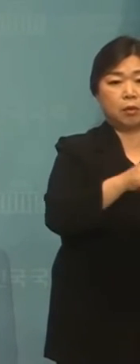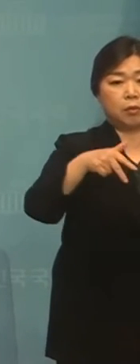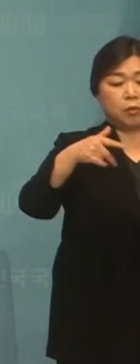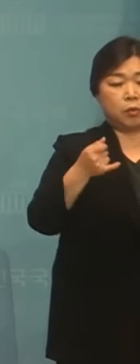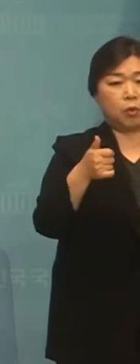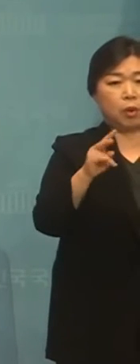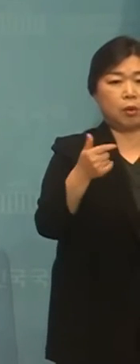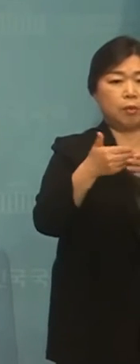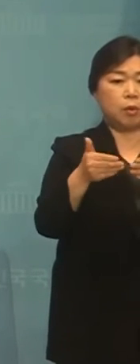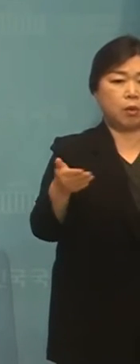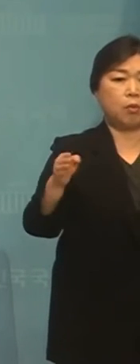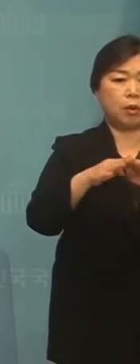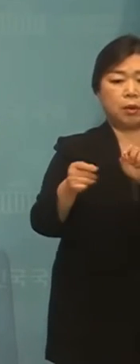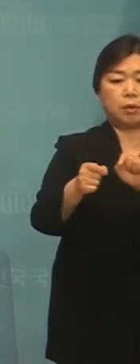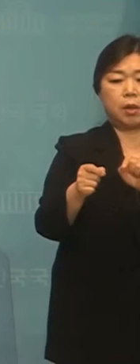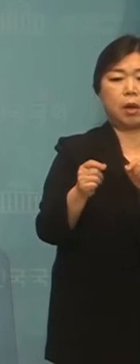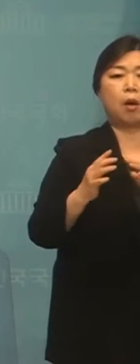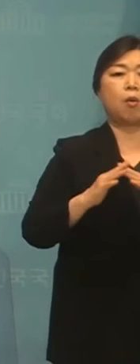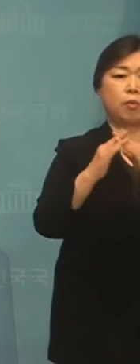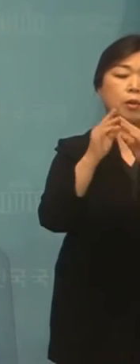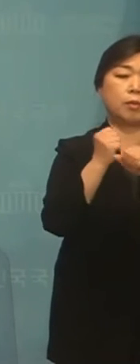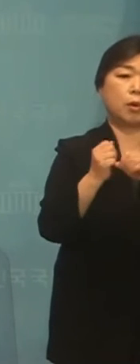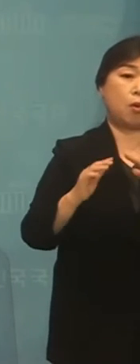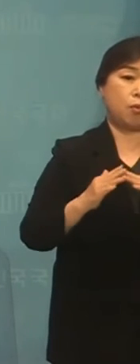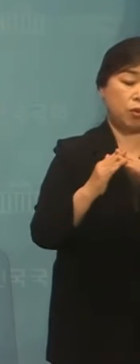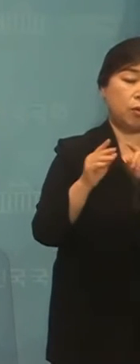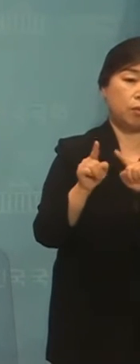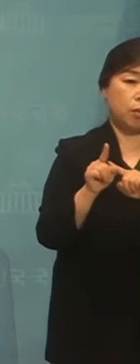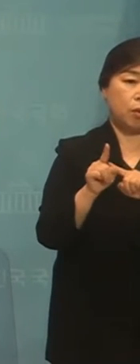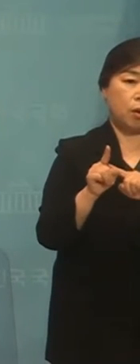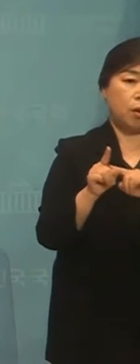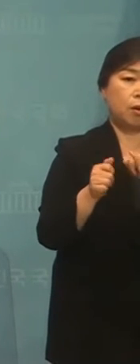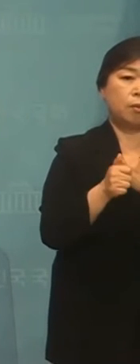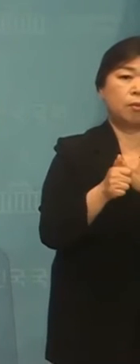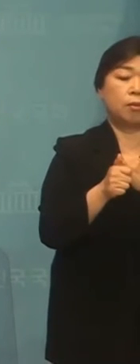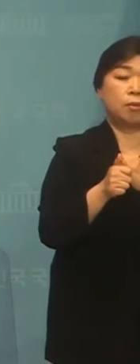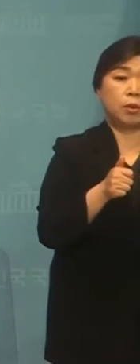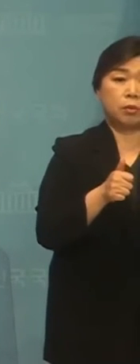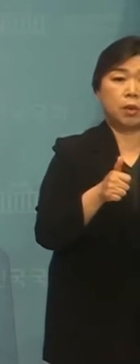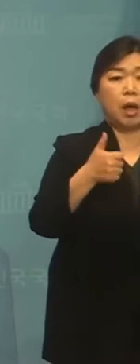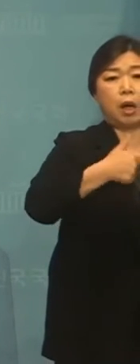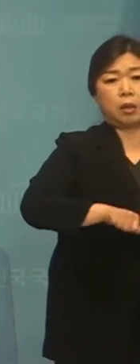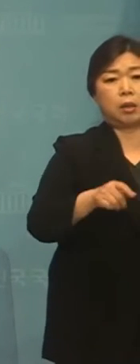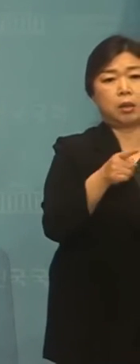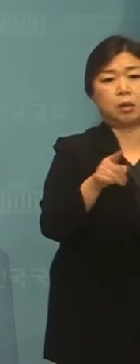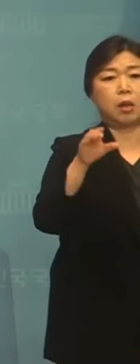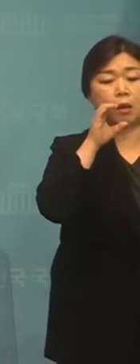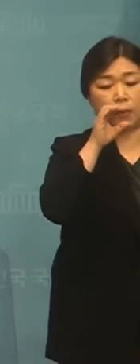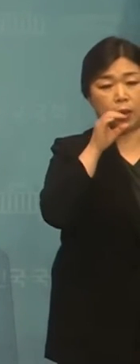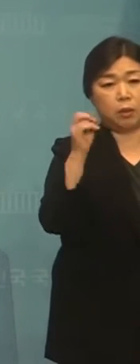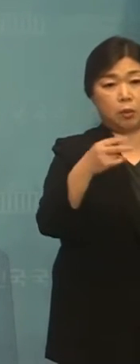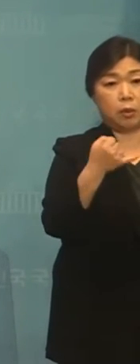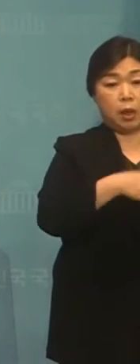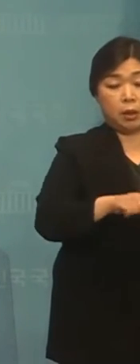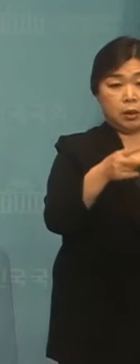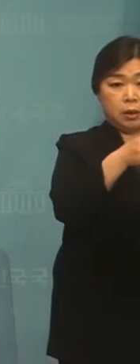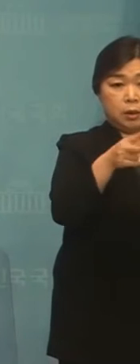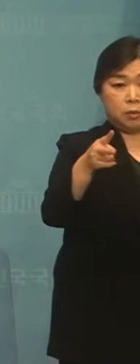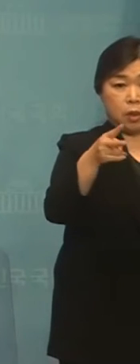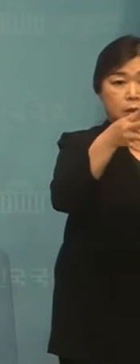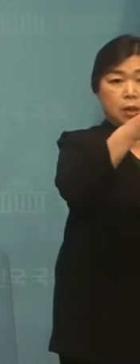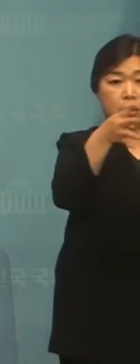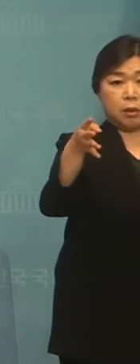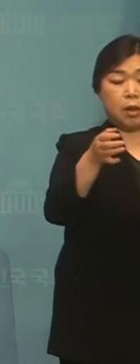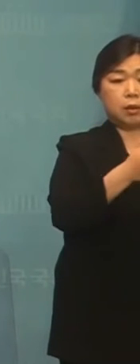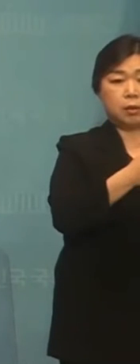화랑 근처에 건물을 짓습니다. 이 건물에 배우자 조연 씨의 아들이 1층 카페, 딸은 2층부터